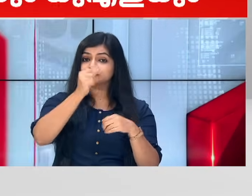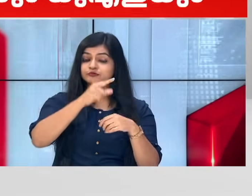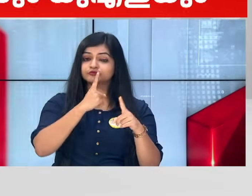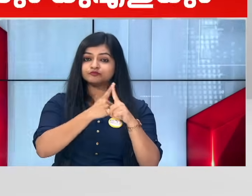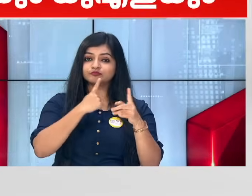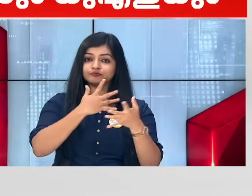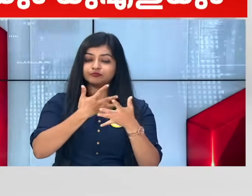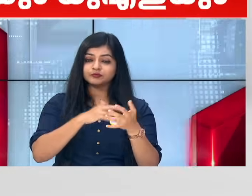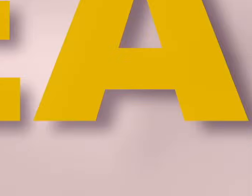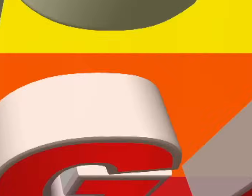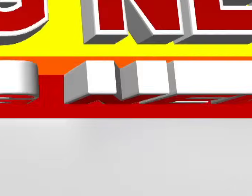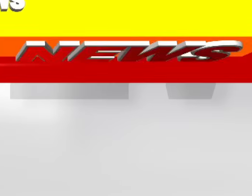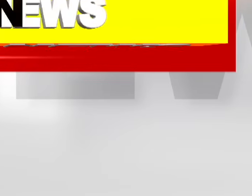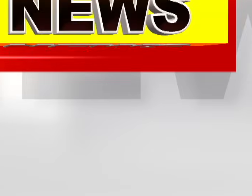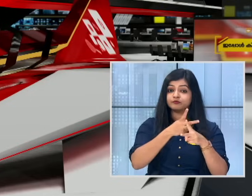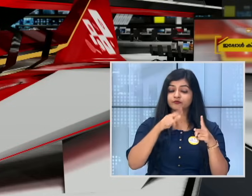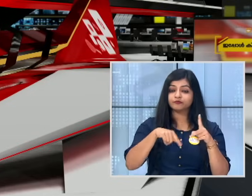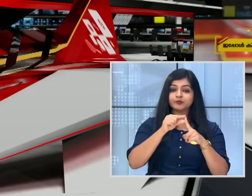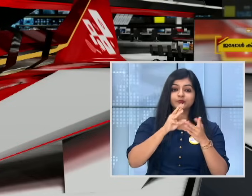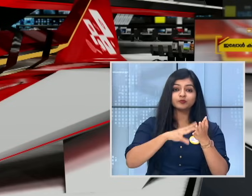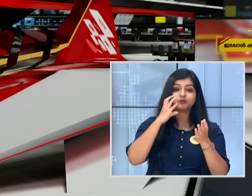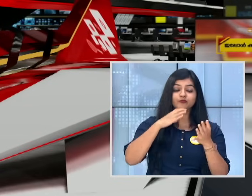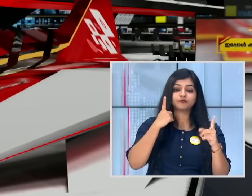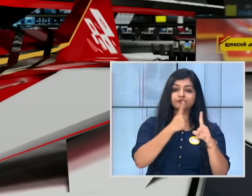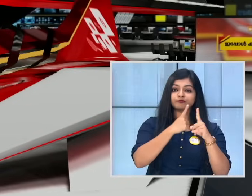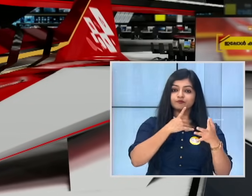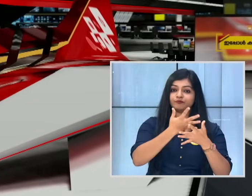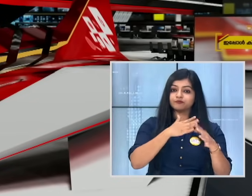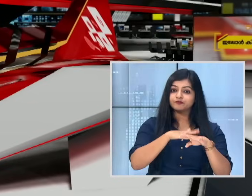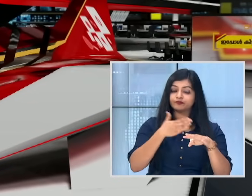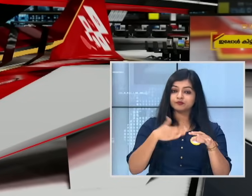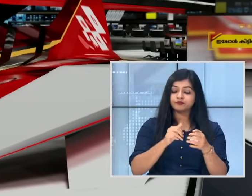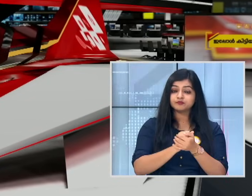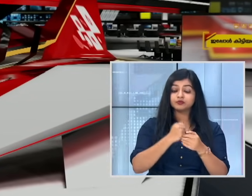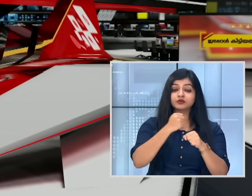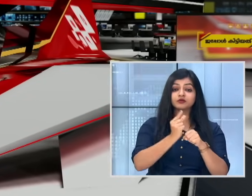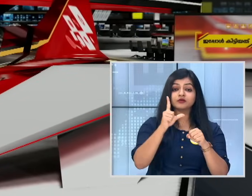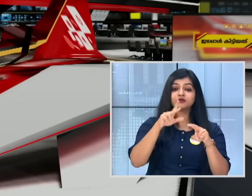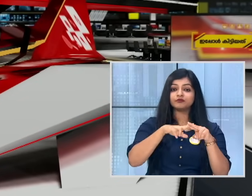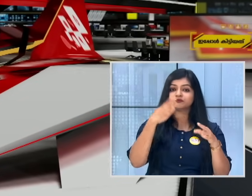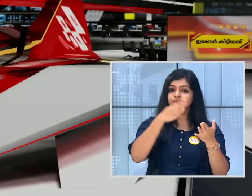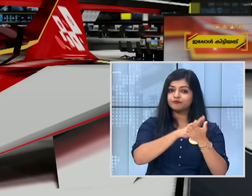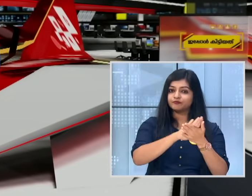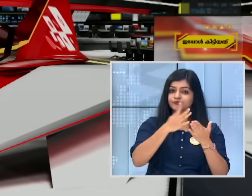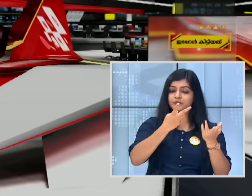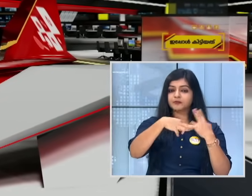ശരി, സുപ്രധാന നേതാക്കളുമായി പ്രധാനമന്ത്രി നരേന്ദ്രമോദി കൂടിക്കാഴ്ച നടത്തിയിട്ടുണ്ട്. ഗൾഫ് സന്ദർശനം പൂർത്തിയാക്കി അദ്ദേഹം